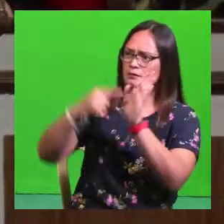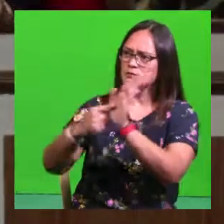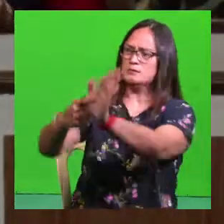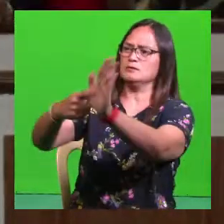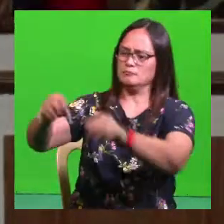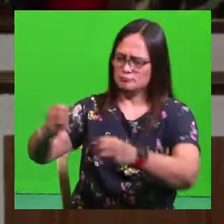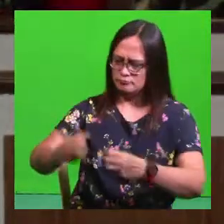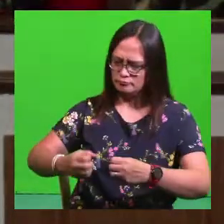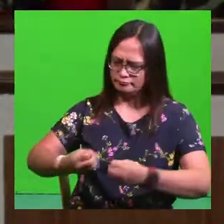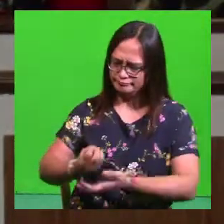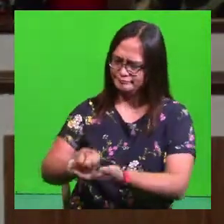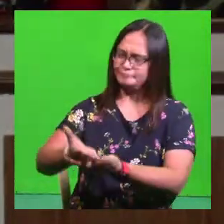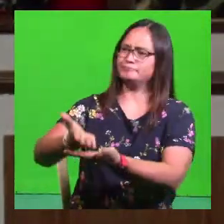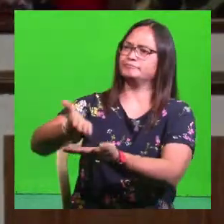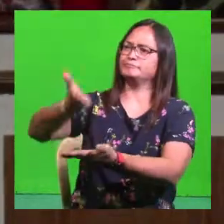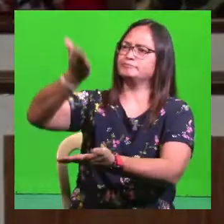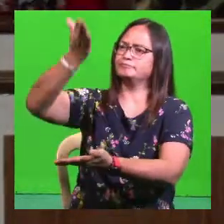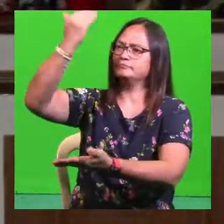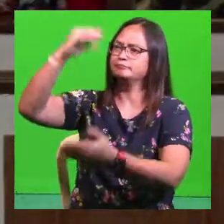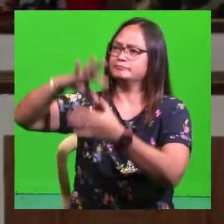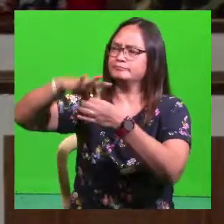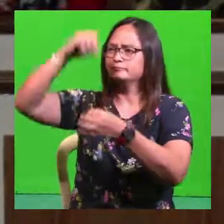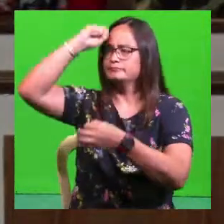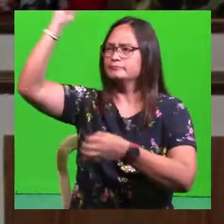His kindness toward whom?